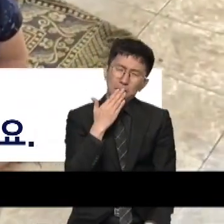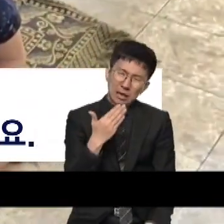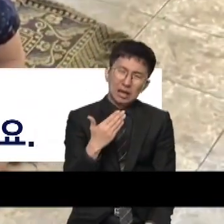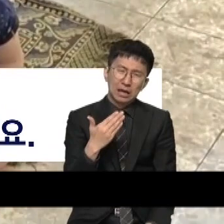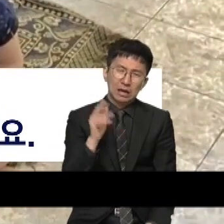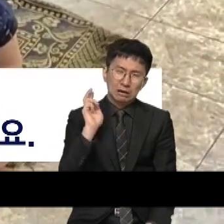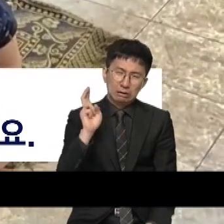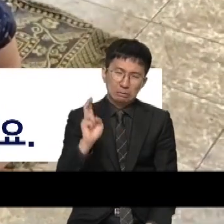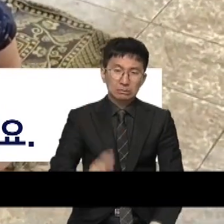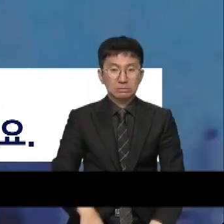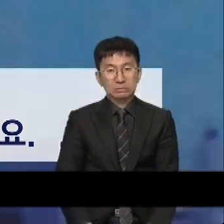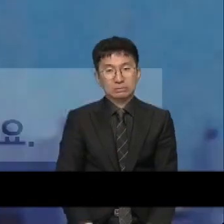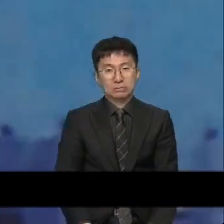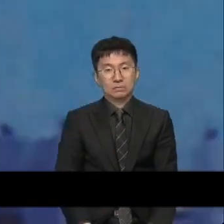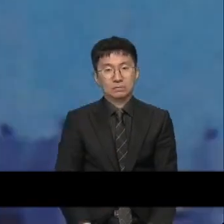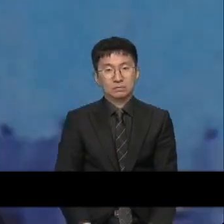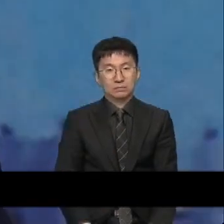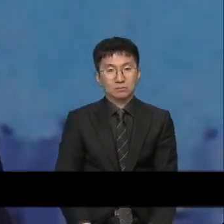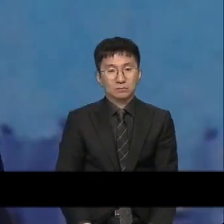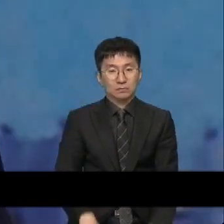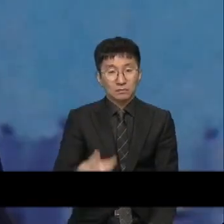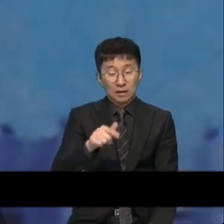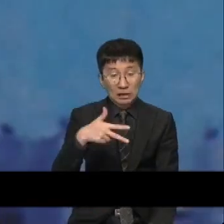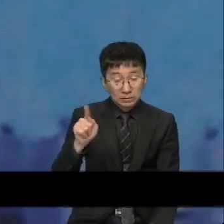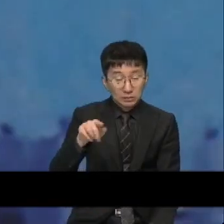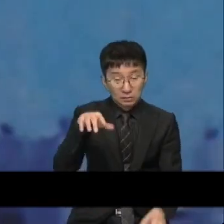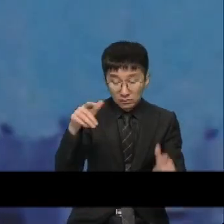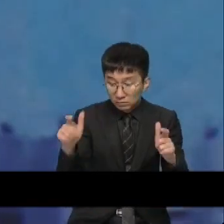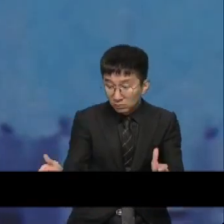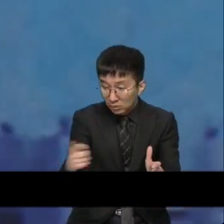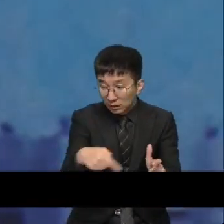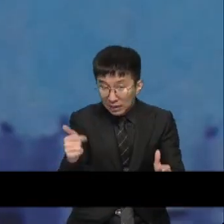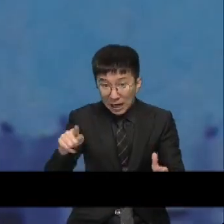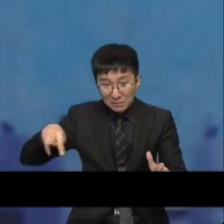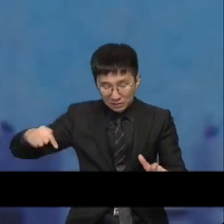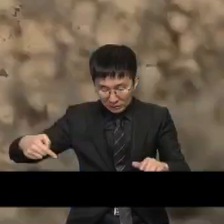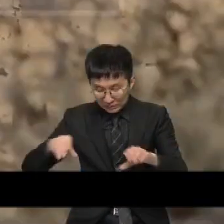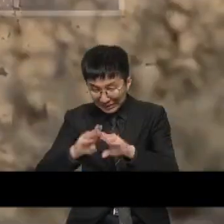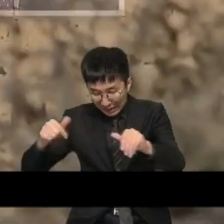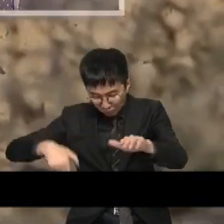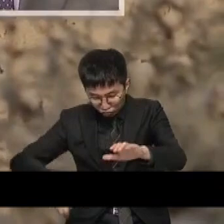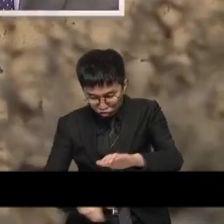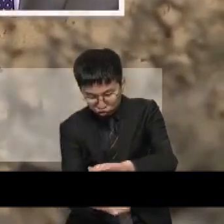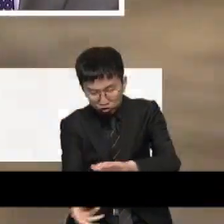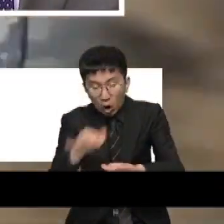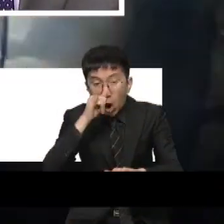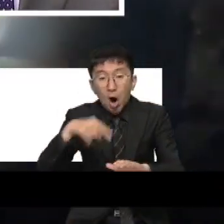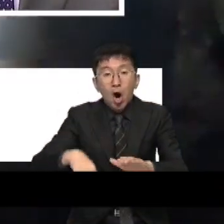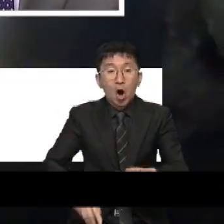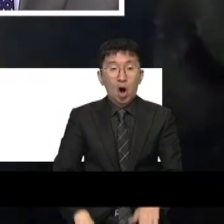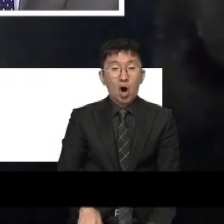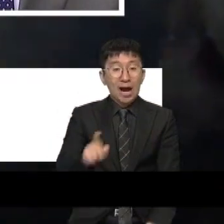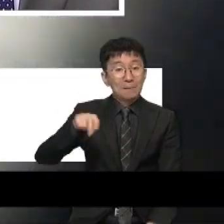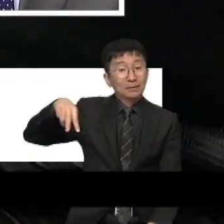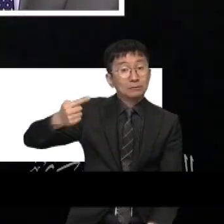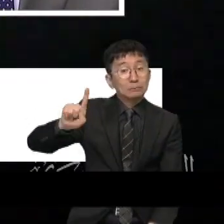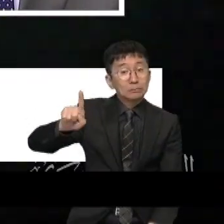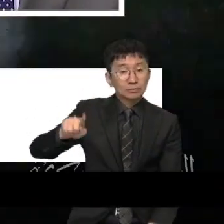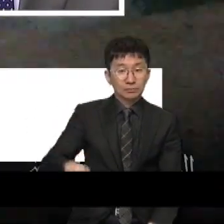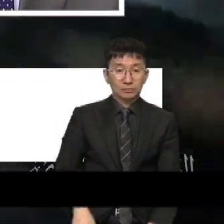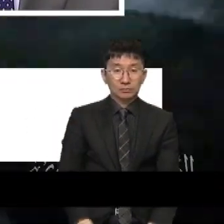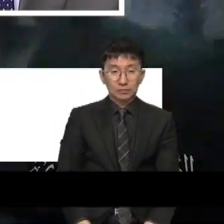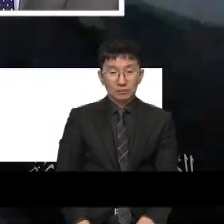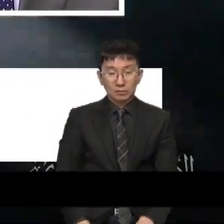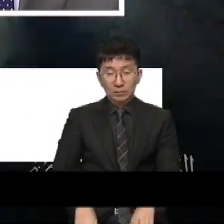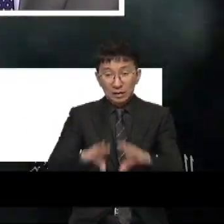소탕전 이런 게 벌어지게 될 거예요. 가자지구 곳곳에 하마스 땅굴도 변수입니다. 하마스 같은 경우에는